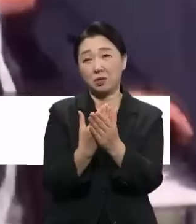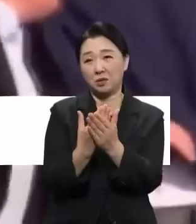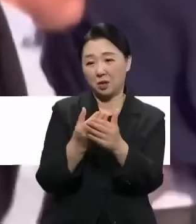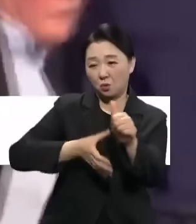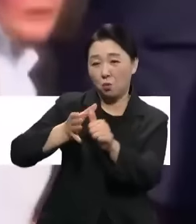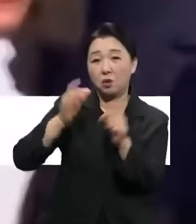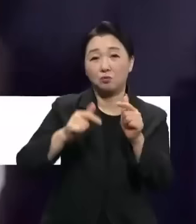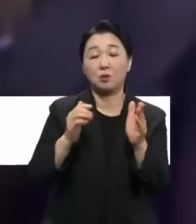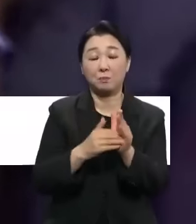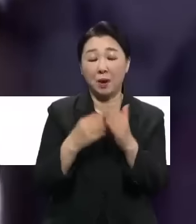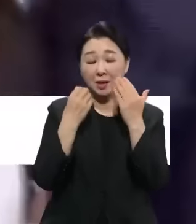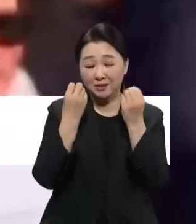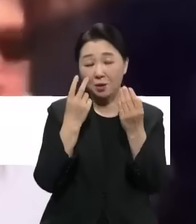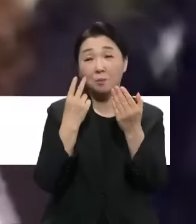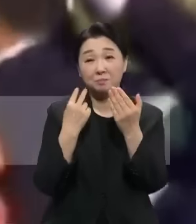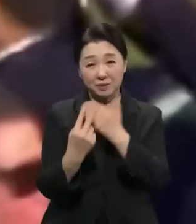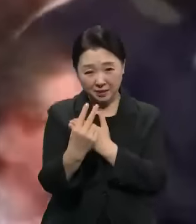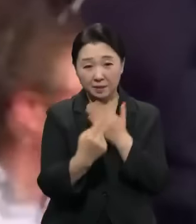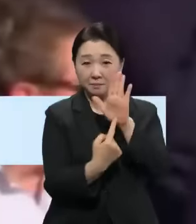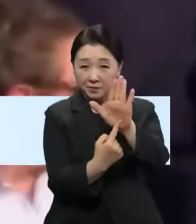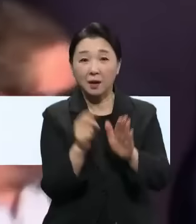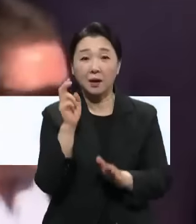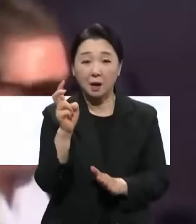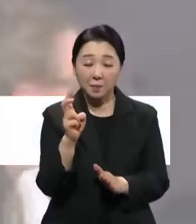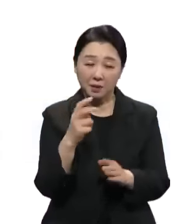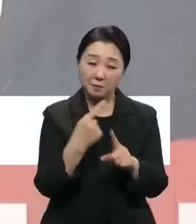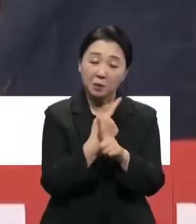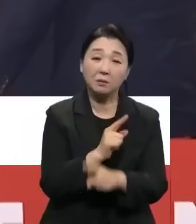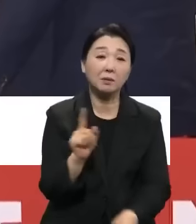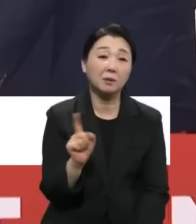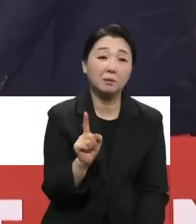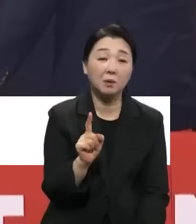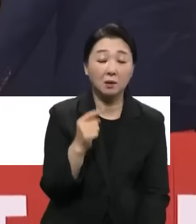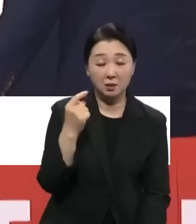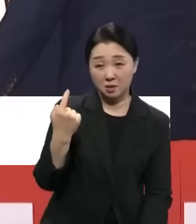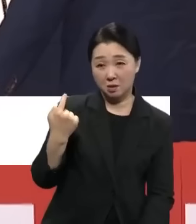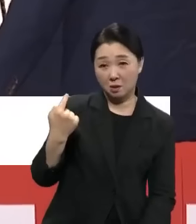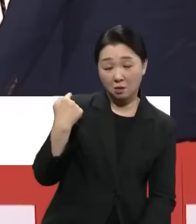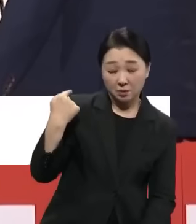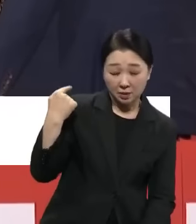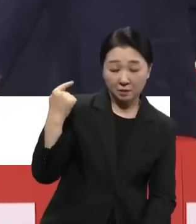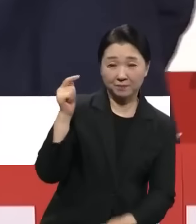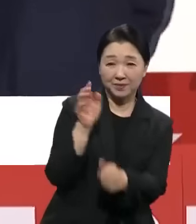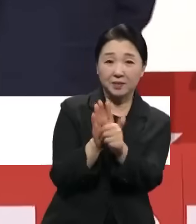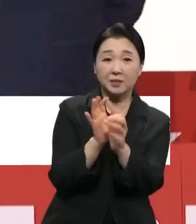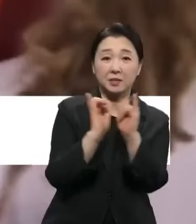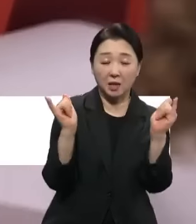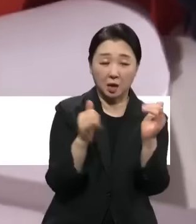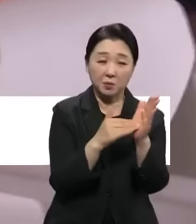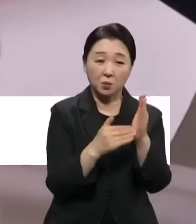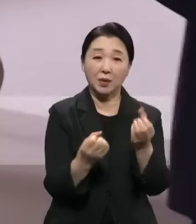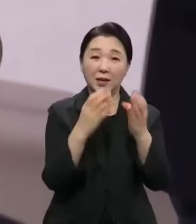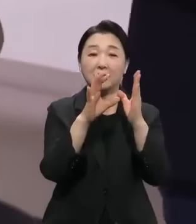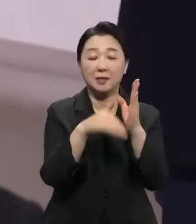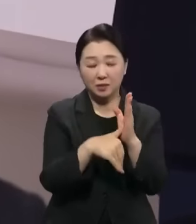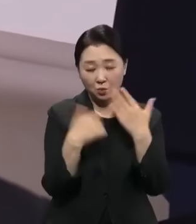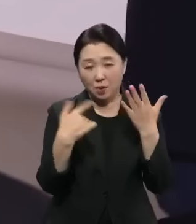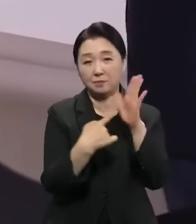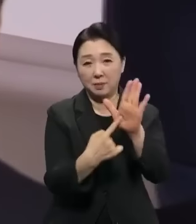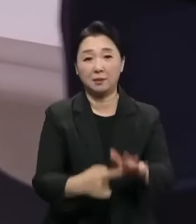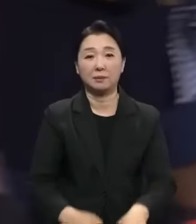미래를 제시할 거란 전망이 나오고 있는데요. 이런 변화를 짐작할 수 있는 내용이 어제 지지자들 대상으로 한 비공개 행사에서